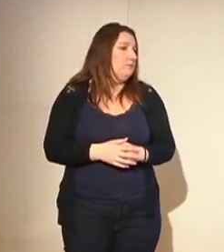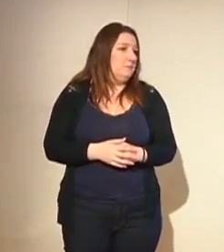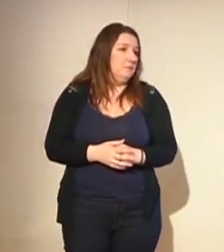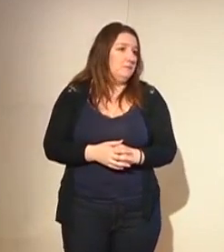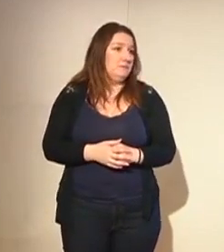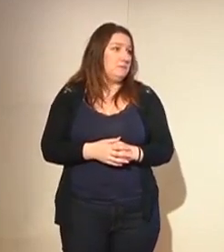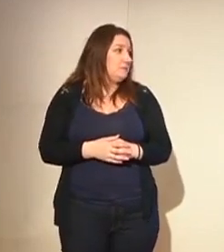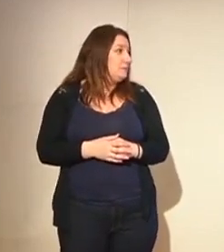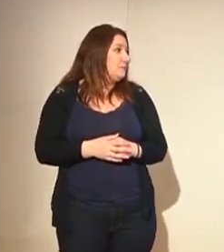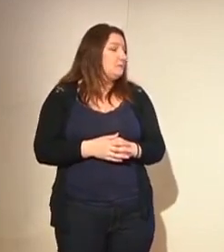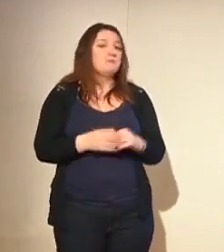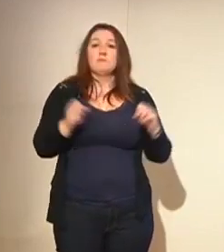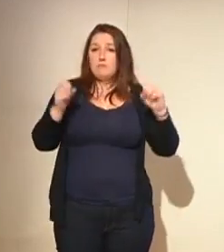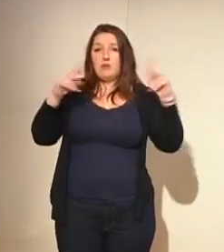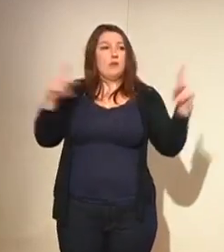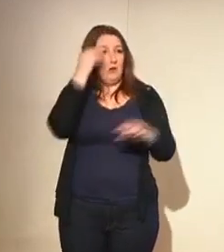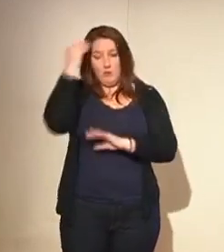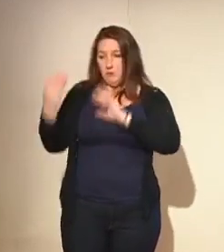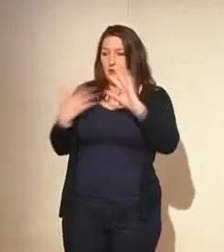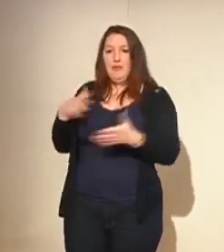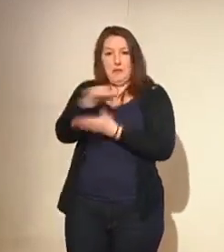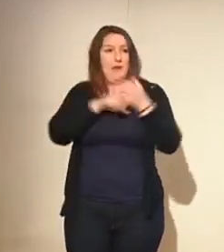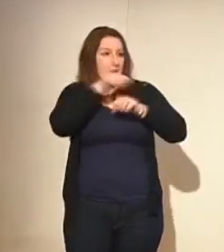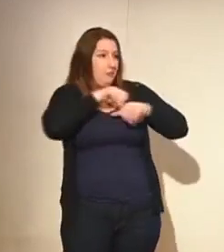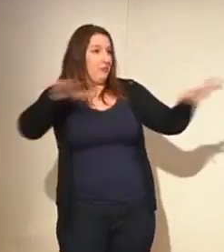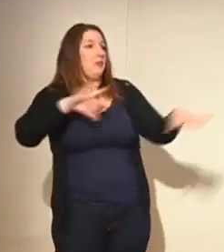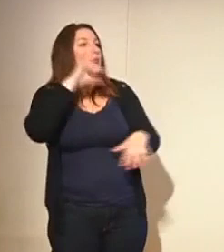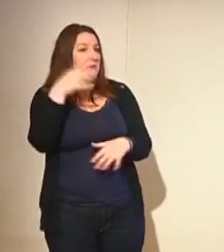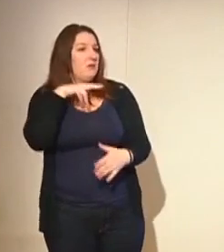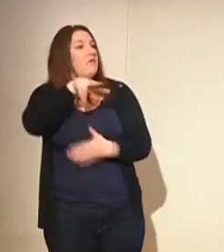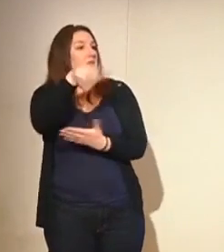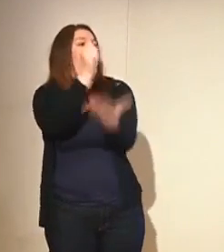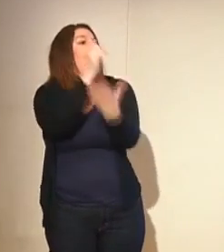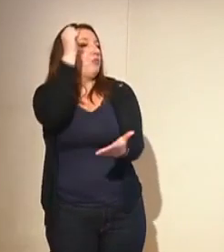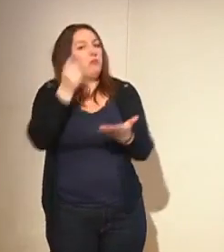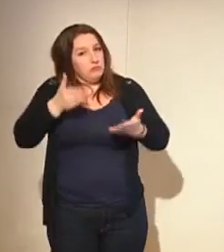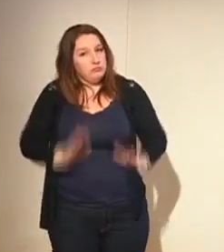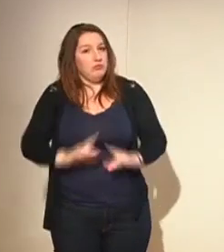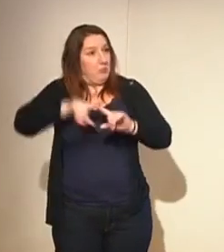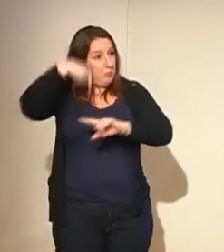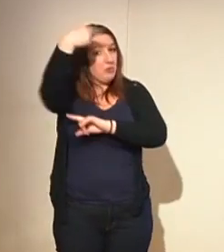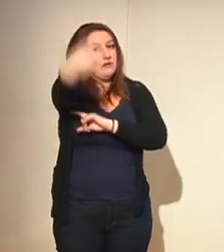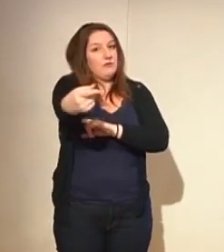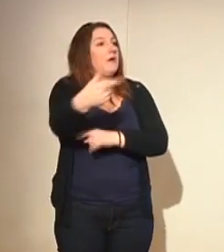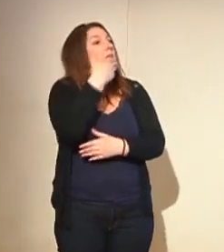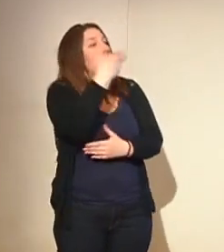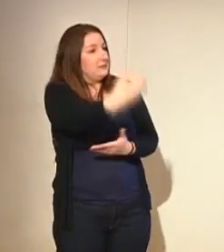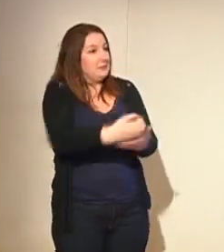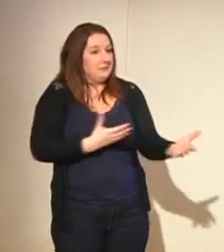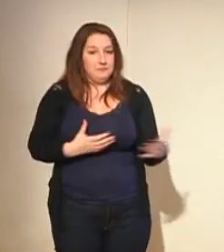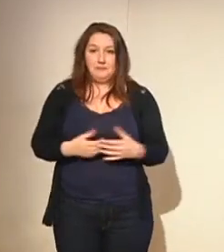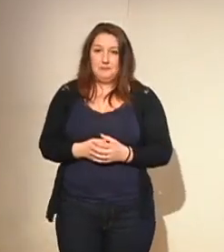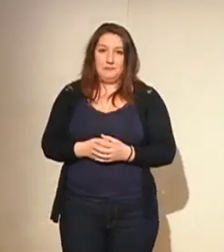conseil d'accord donc on me signale qu'il y a un mail qui est parti à ce sujet donc on le fera approuver très bien formellement lors du prochain conseil municipal merci n approuverons par